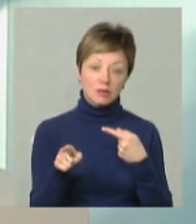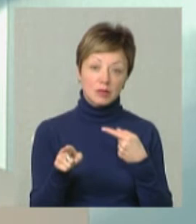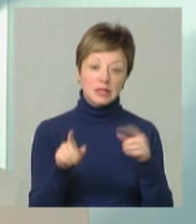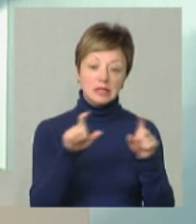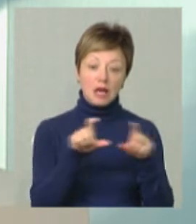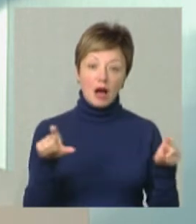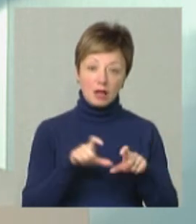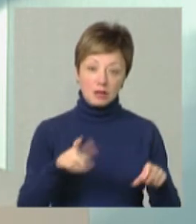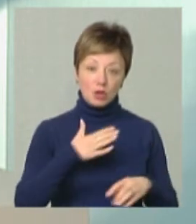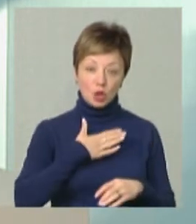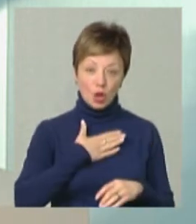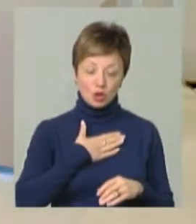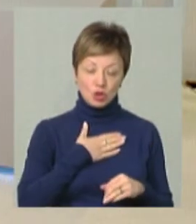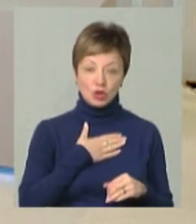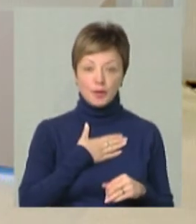закладах наших